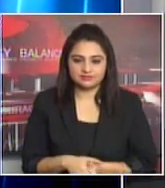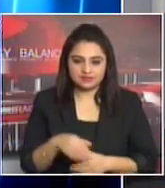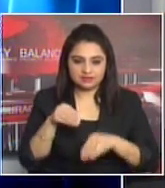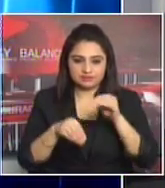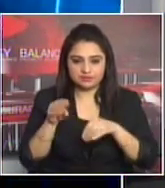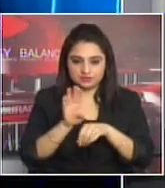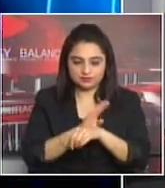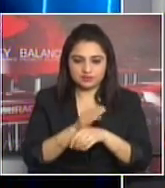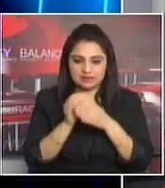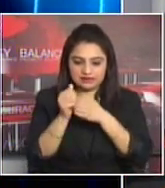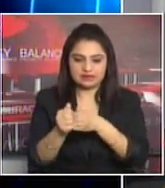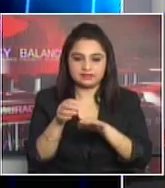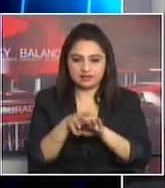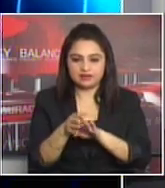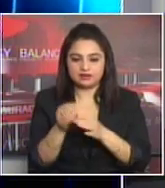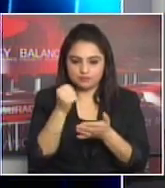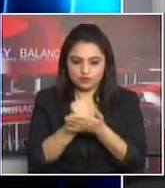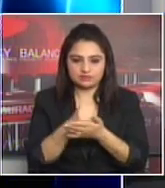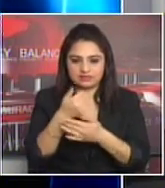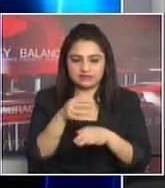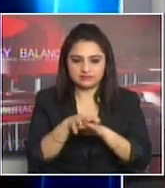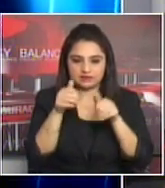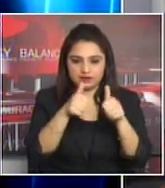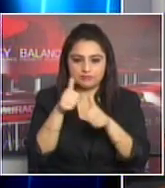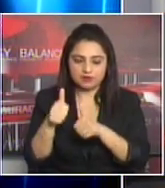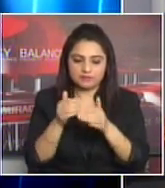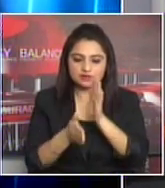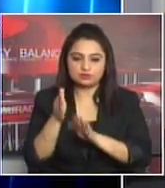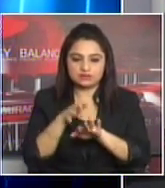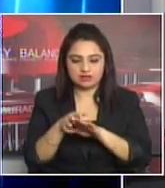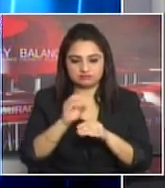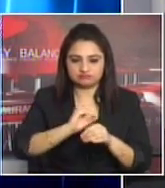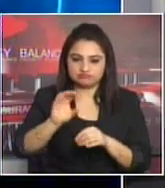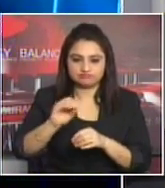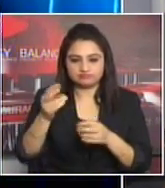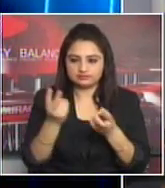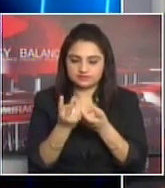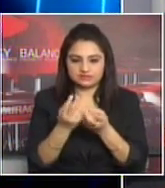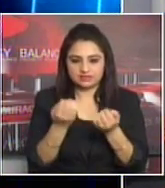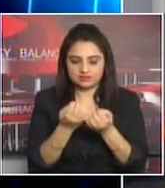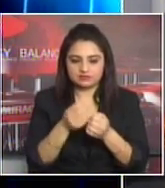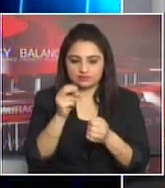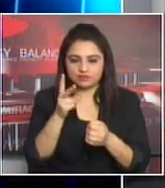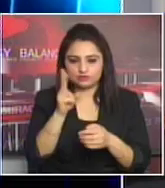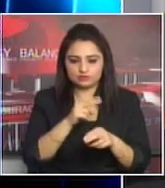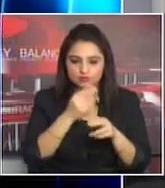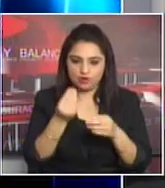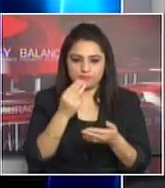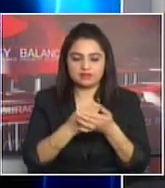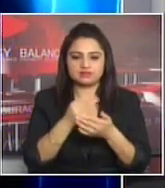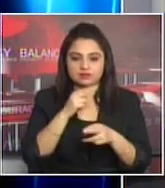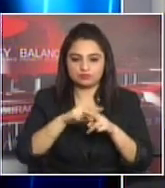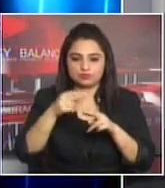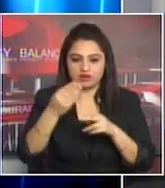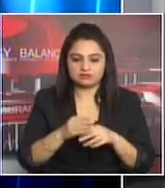निर्वाचनको बेला नेताहरूले मतदातालाई निकै राम्रा राम्रा योजना बाँड्छन्, तर ती कमै मात्र पुरा हुन्छ।